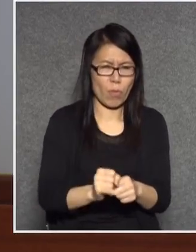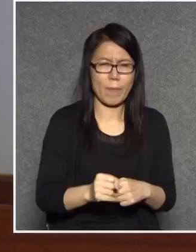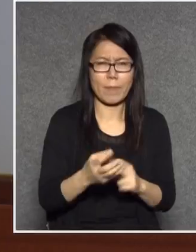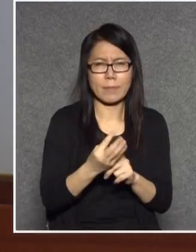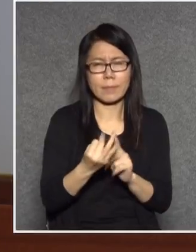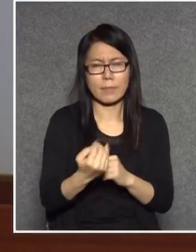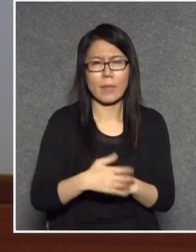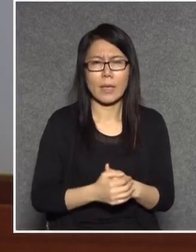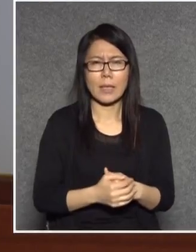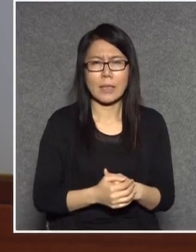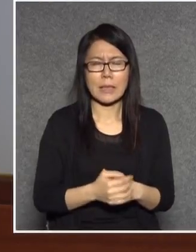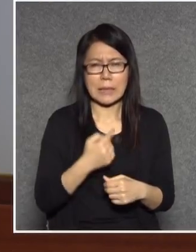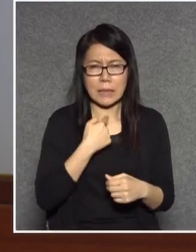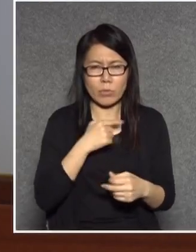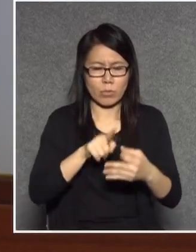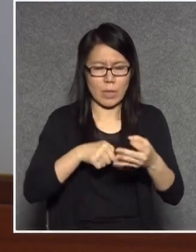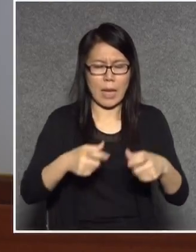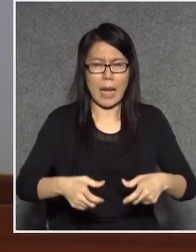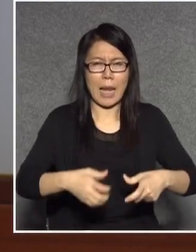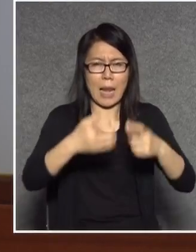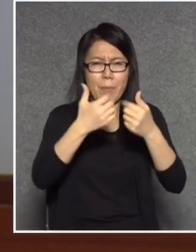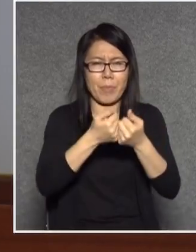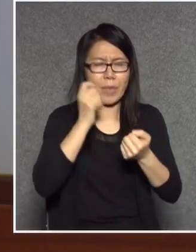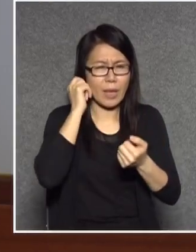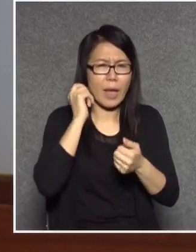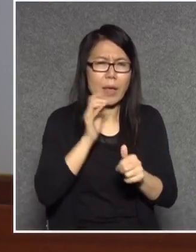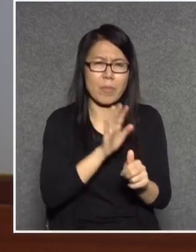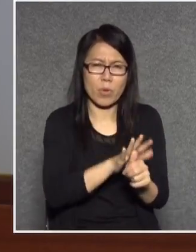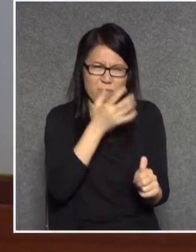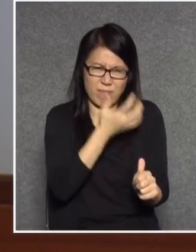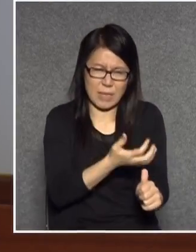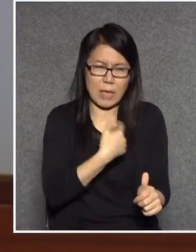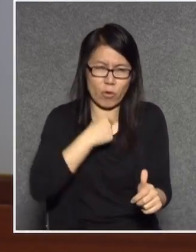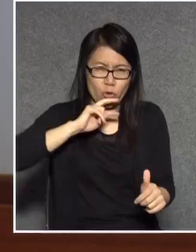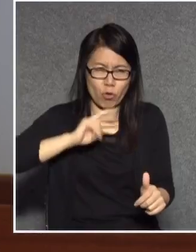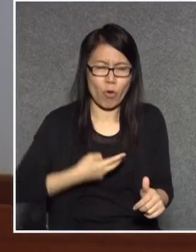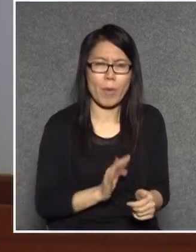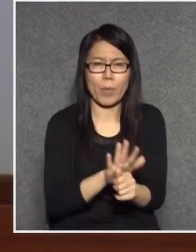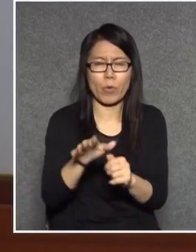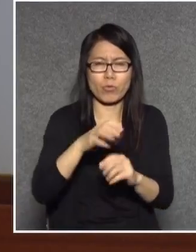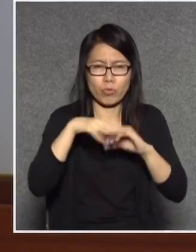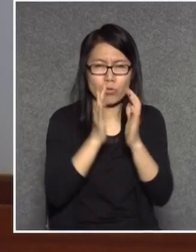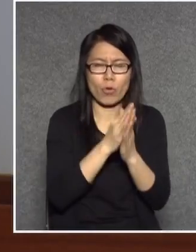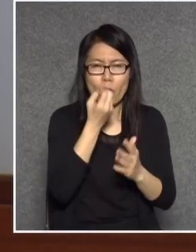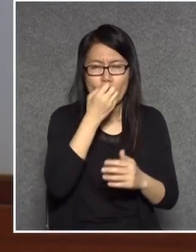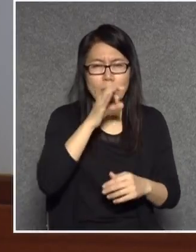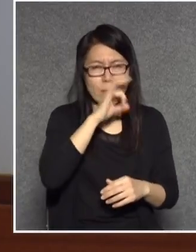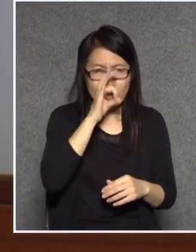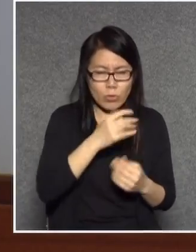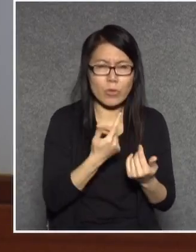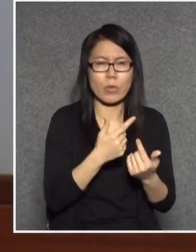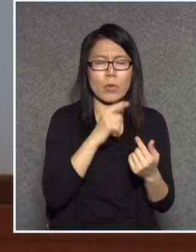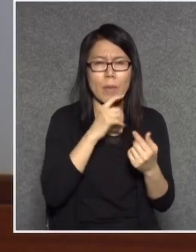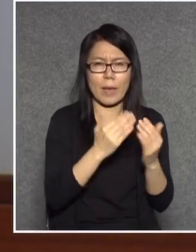又要林鄭月娥司長呢是向他施壓才改口，是會為全香港的幼稚園和80間的中小學驗